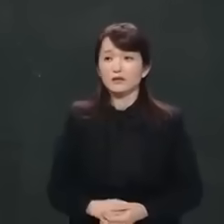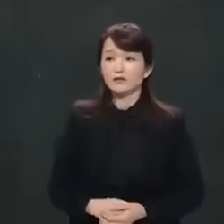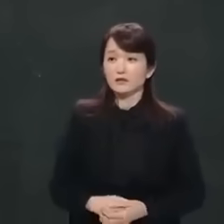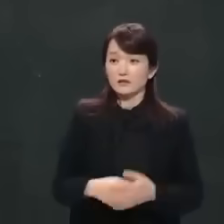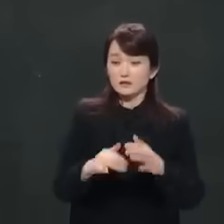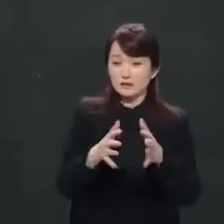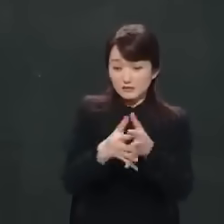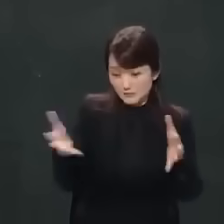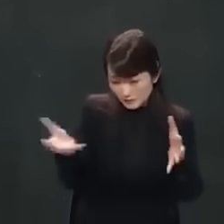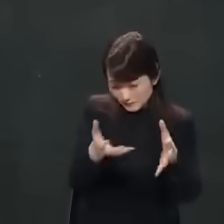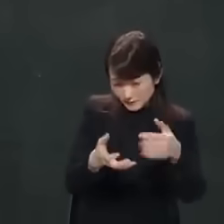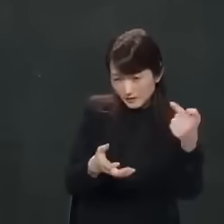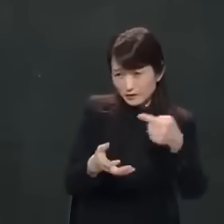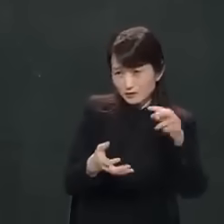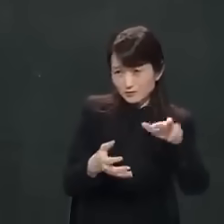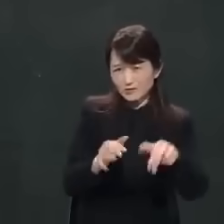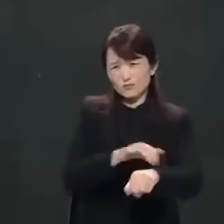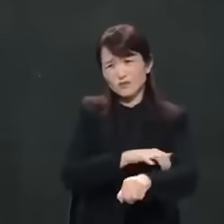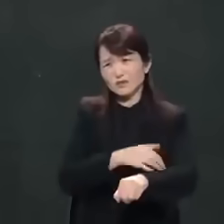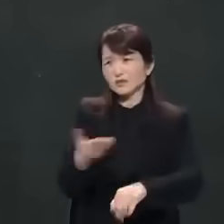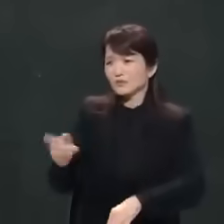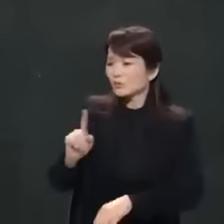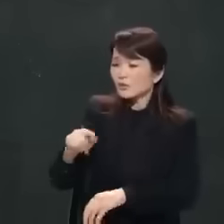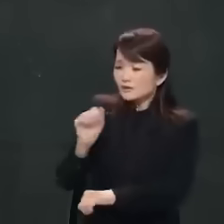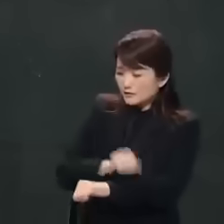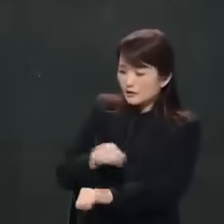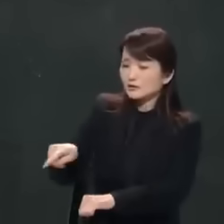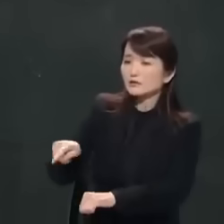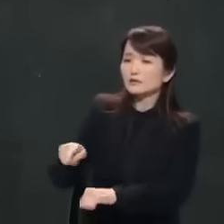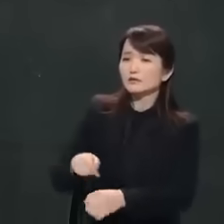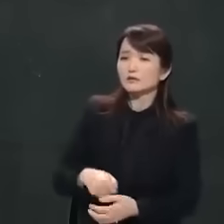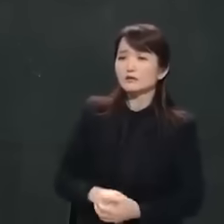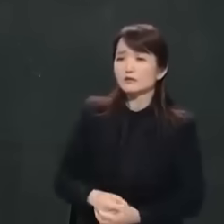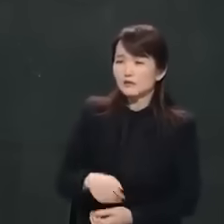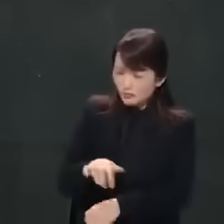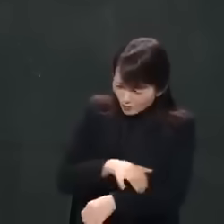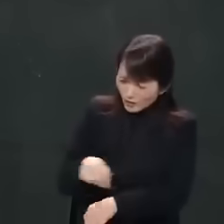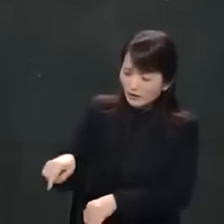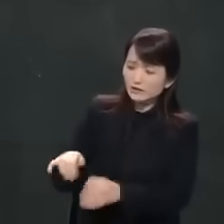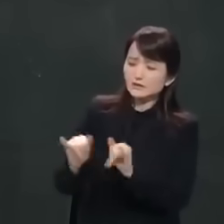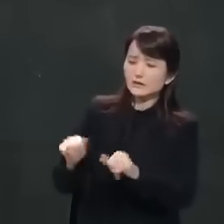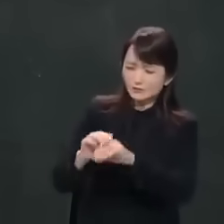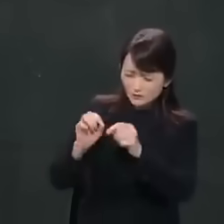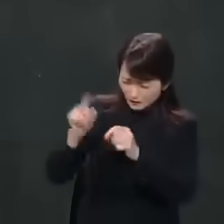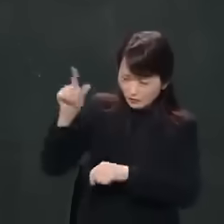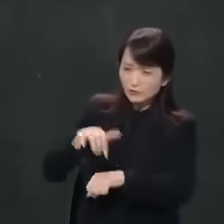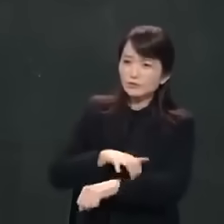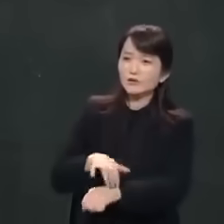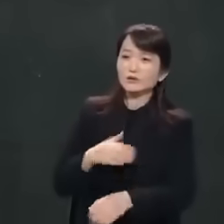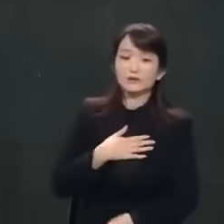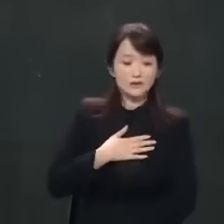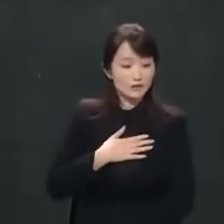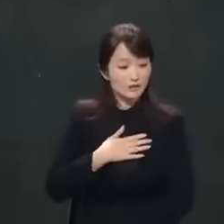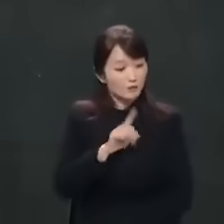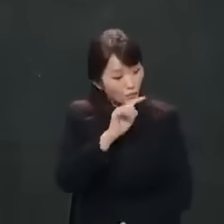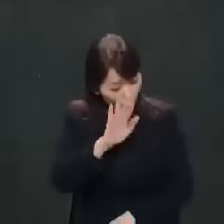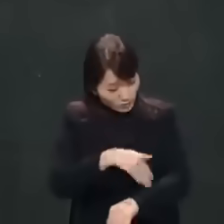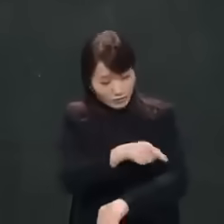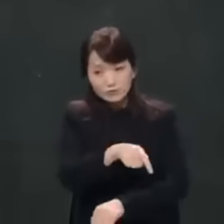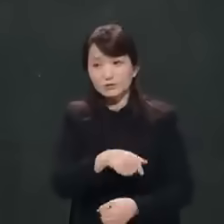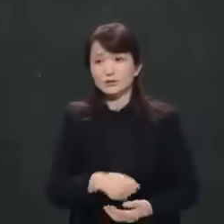그냥 소리 들어. 내가 바꿔. 차 주변에 내가 나 불편해. 소리 지르냐고 지금. 당신들이 뭘 그렇게 잘했다고. 불편하다고. 내가 뭘 그래 잘못했는데.